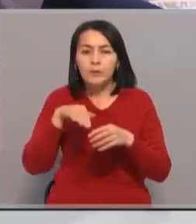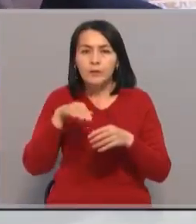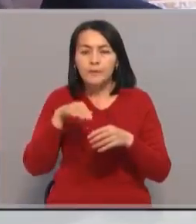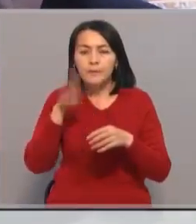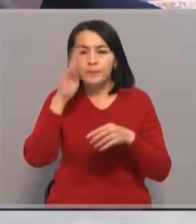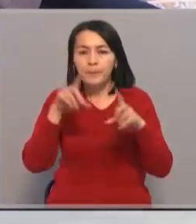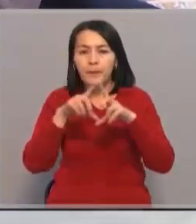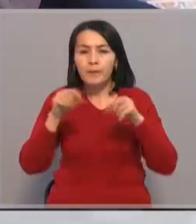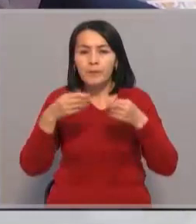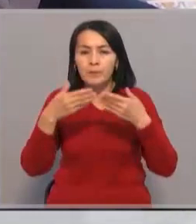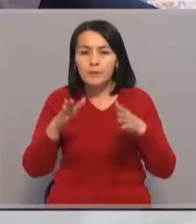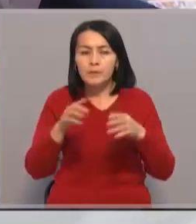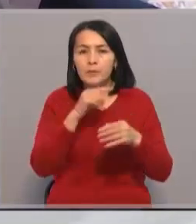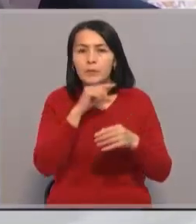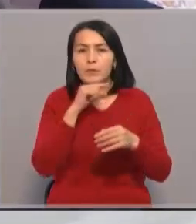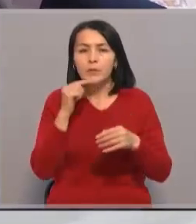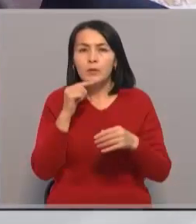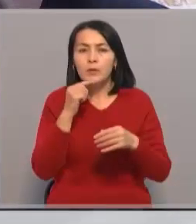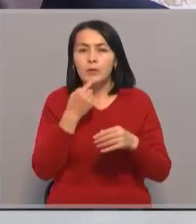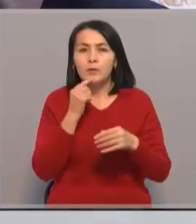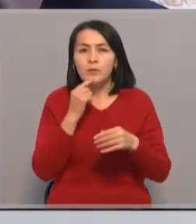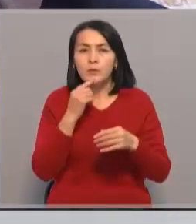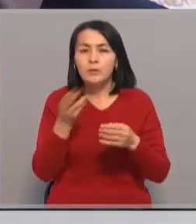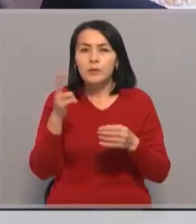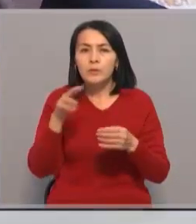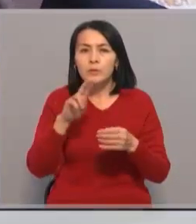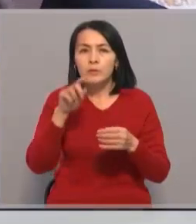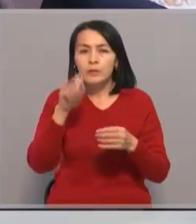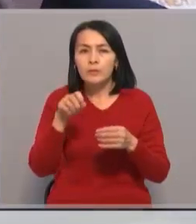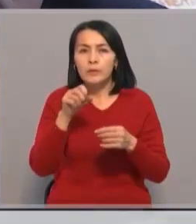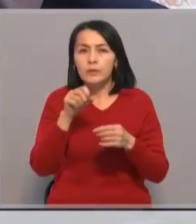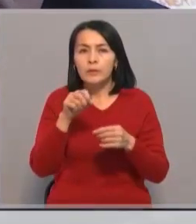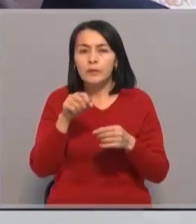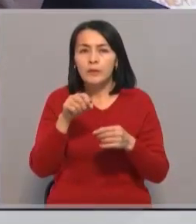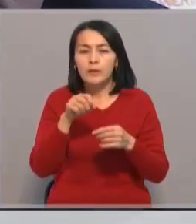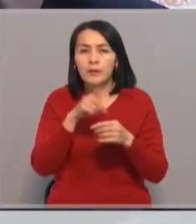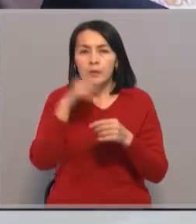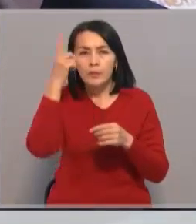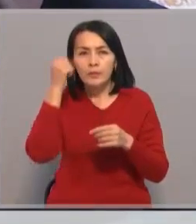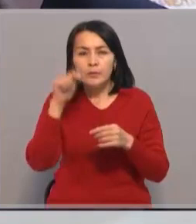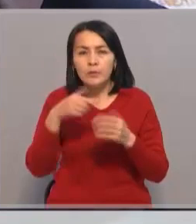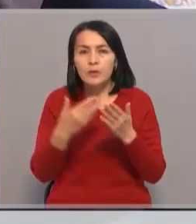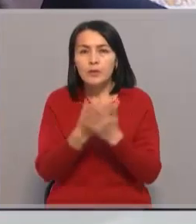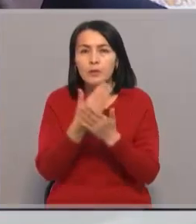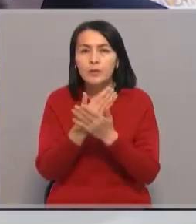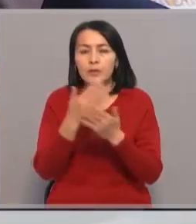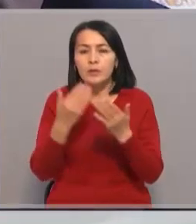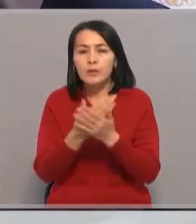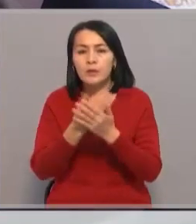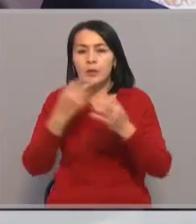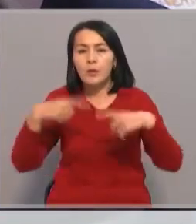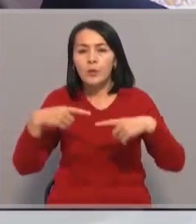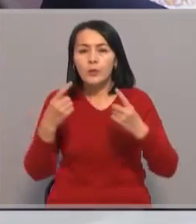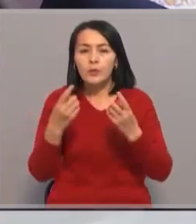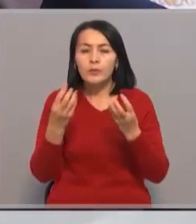де. Димаш Ахметович Қонаевтың үкіметтен кететінін біліп жүрдік. Ол кезде жаңарту, жаңа қайтадан